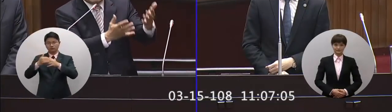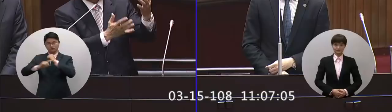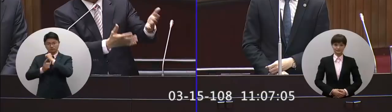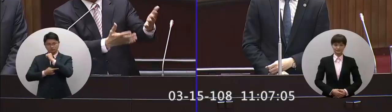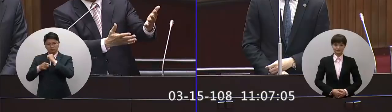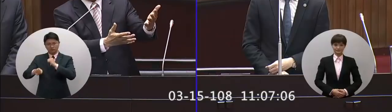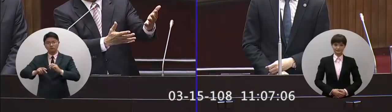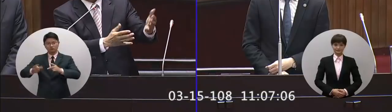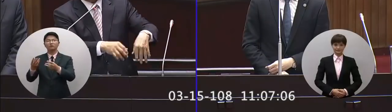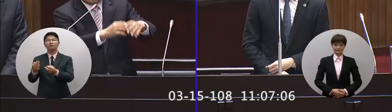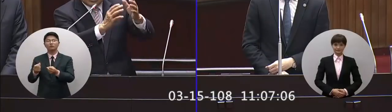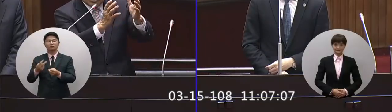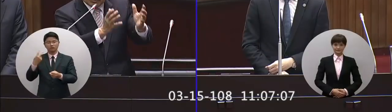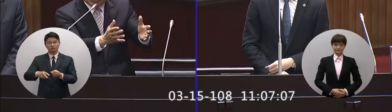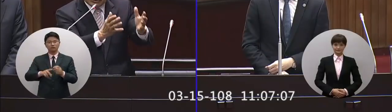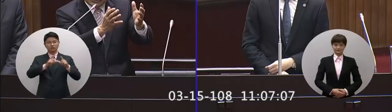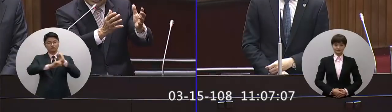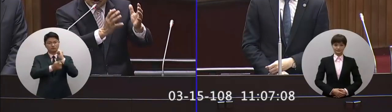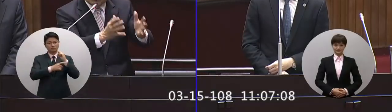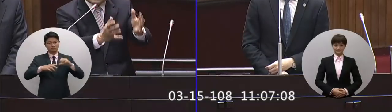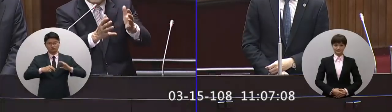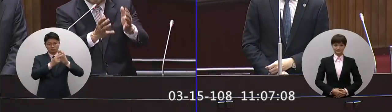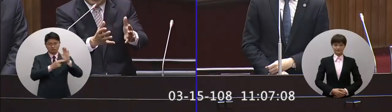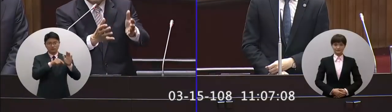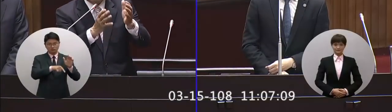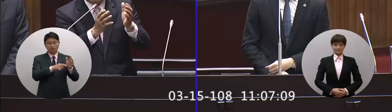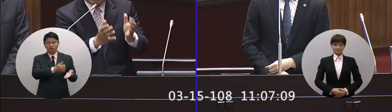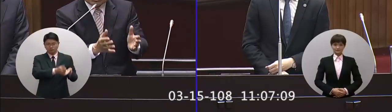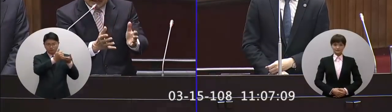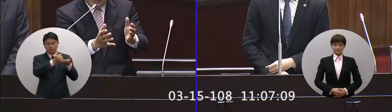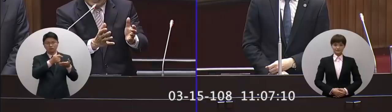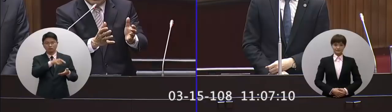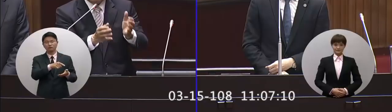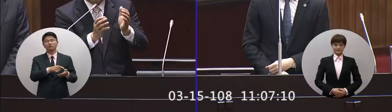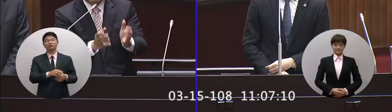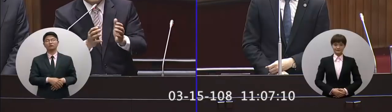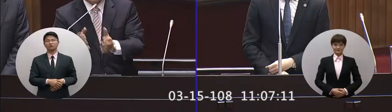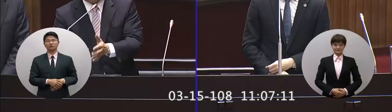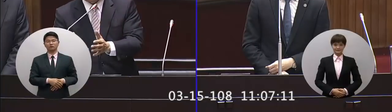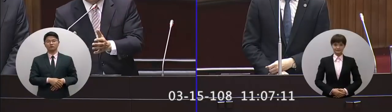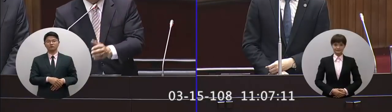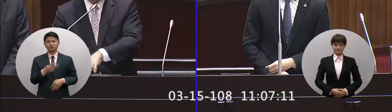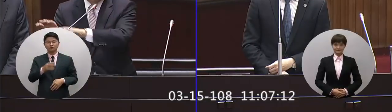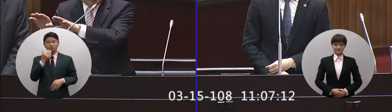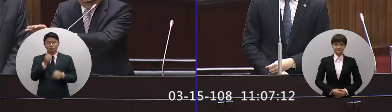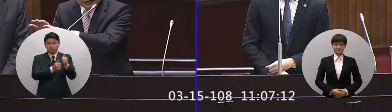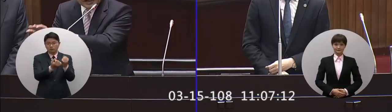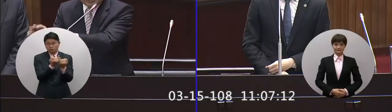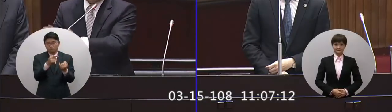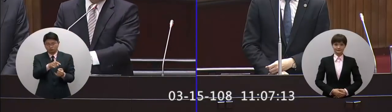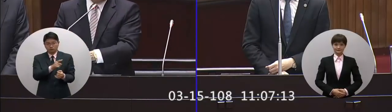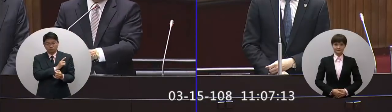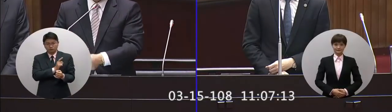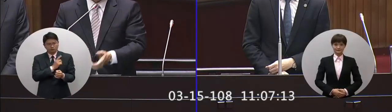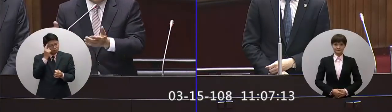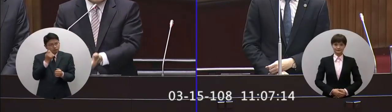遵照大法官解释，所以婚同性别两个人 婚姻的自由平